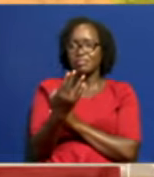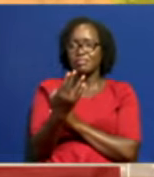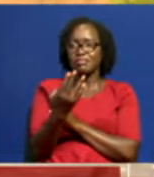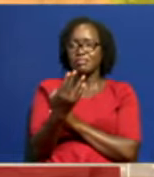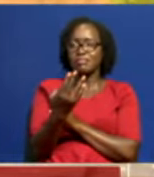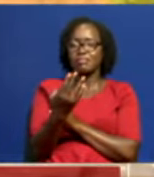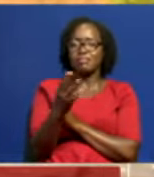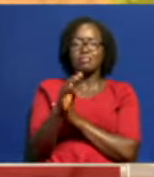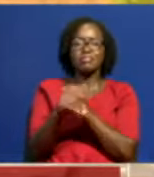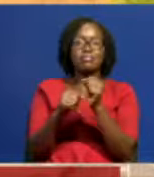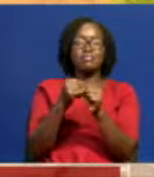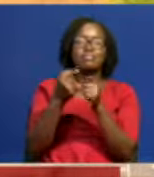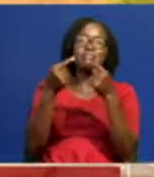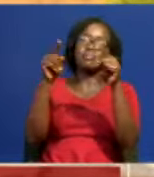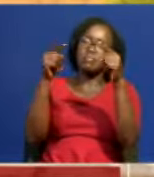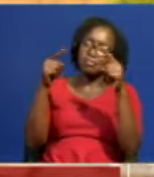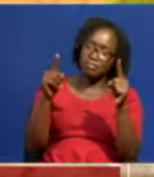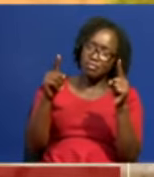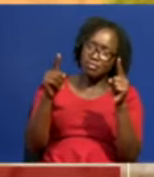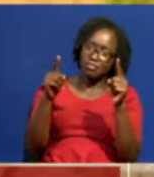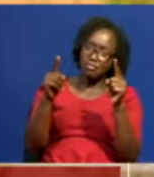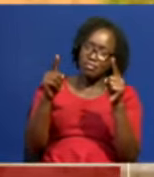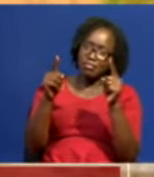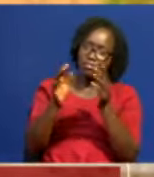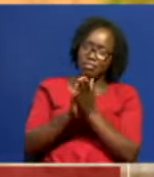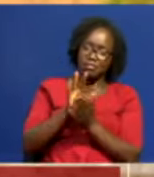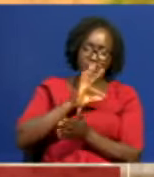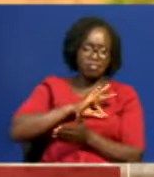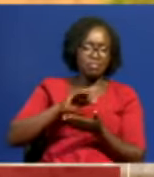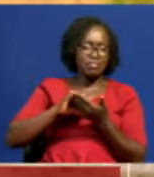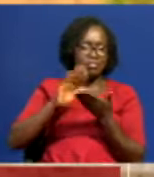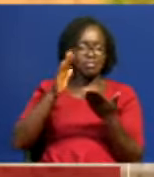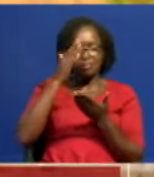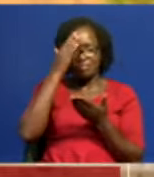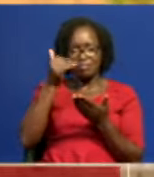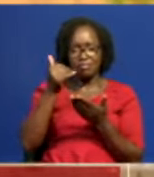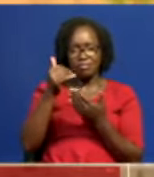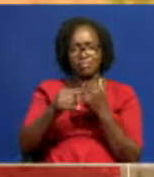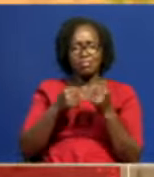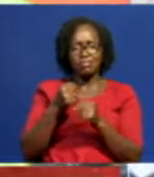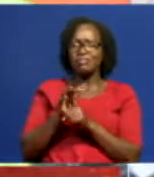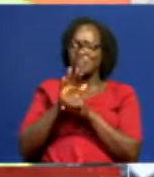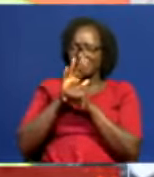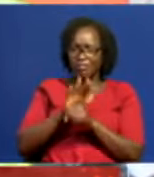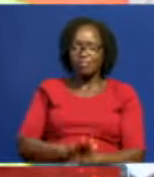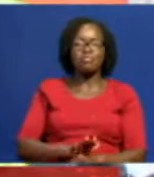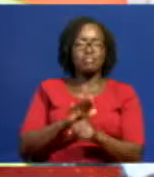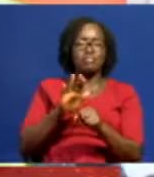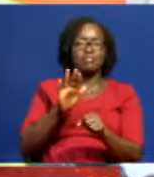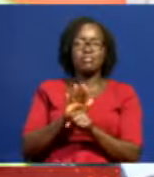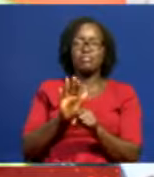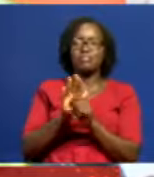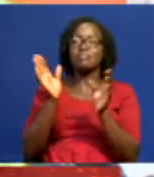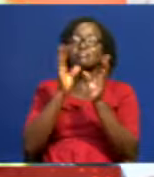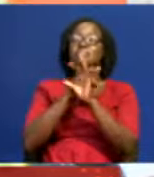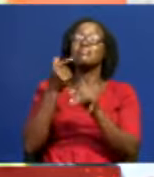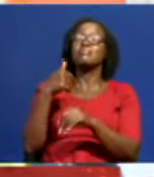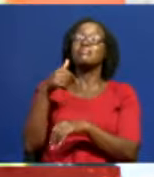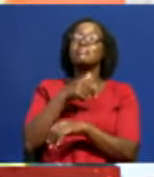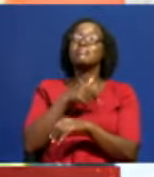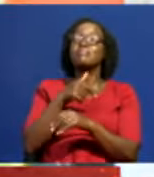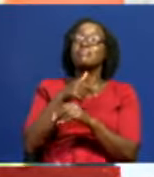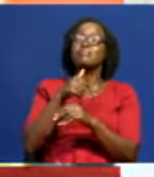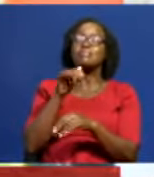ni mwaka wa mafanikio na urejesho mingi sana. Maana hii mwaka umetupeleka vibaya sana. President wetu,